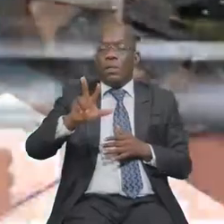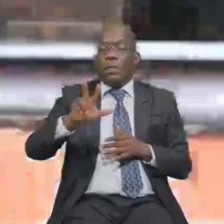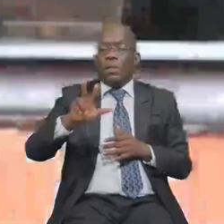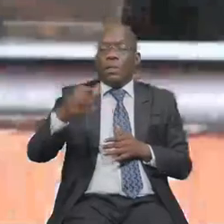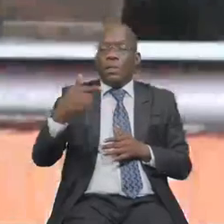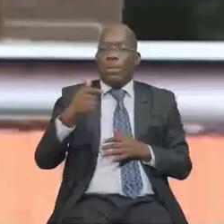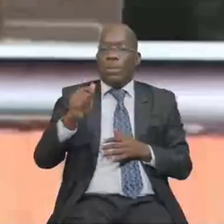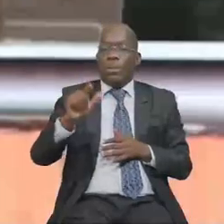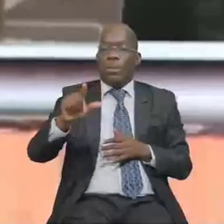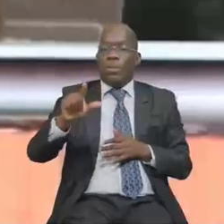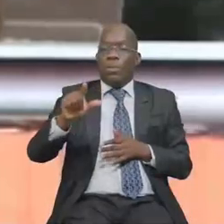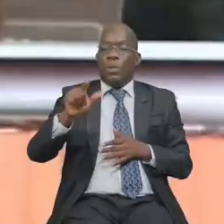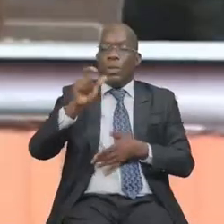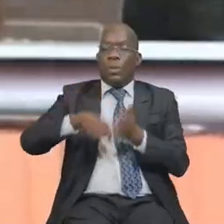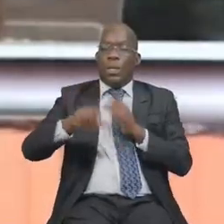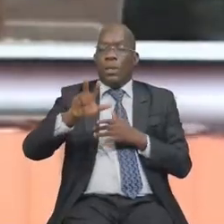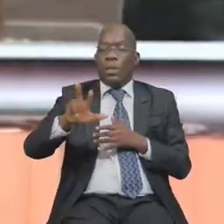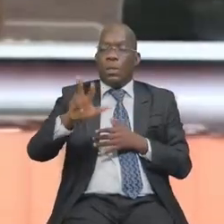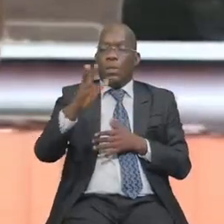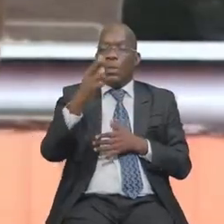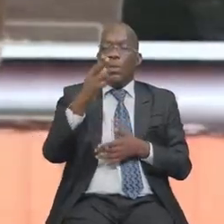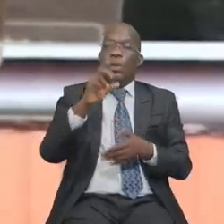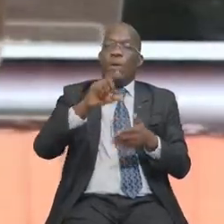Galates 3. Verset 13.